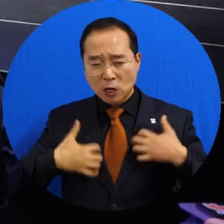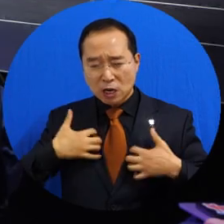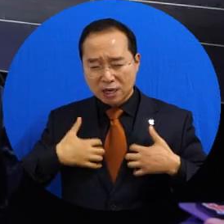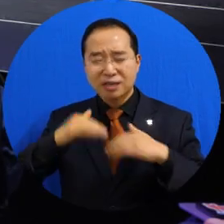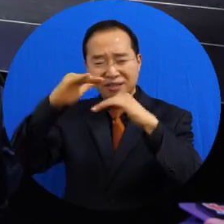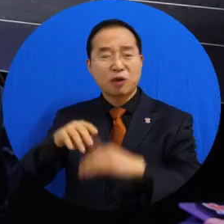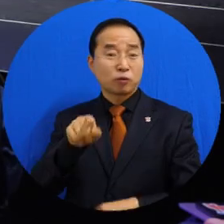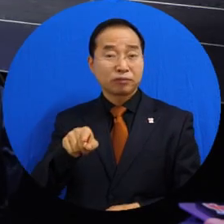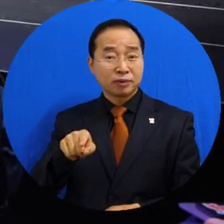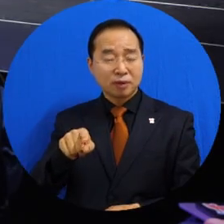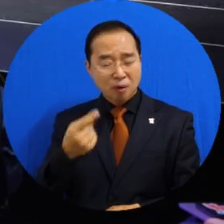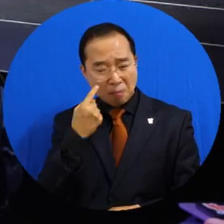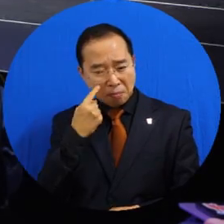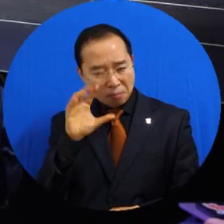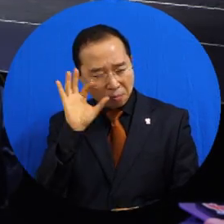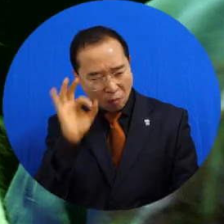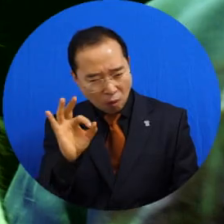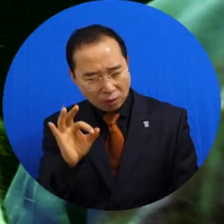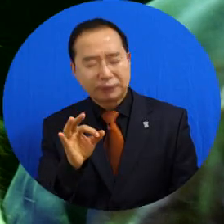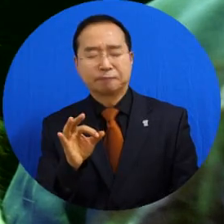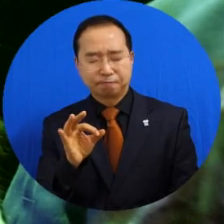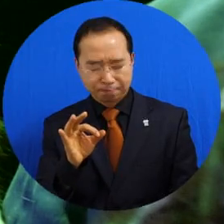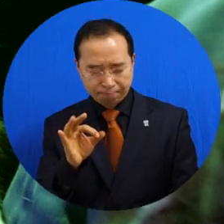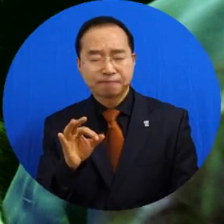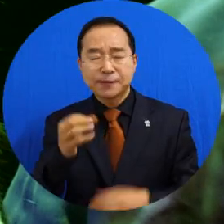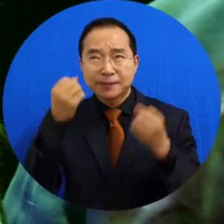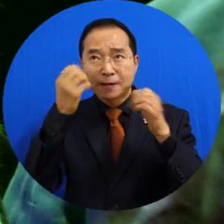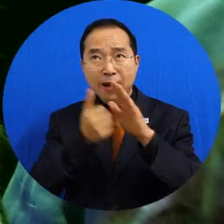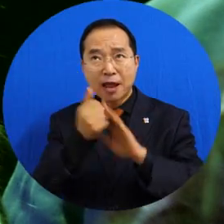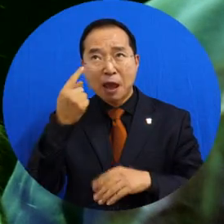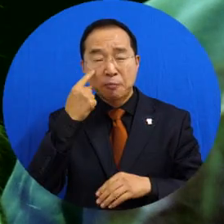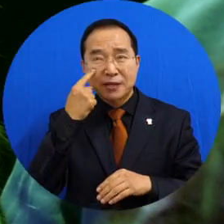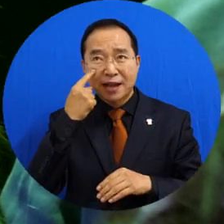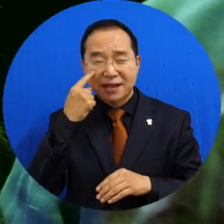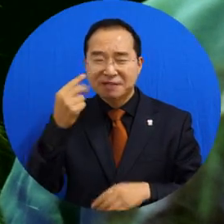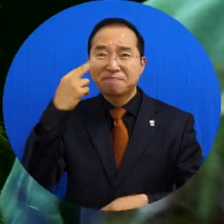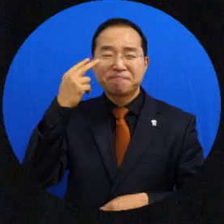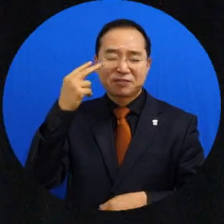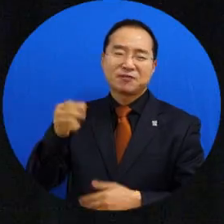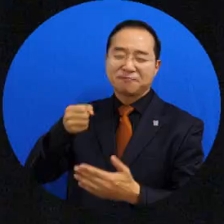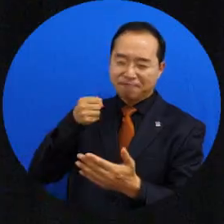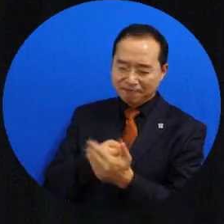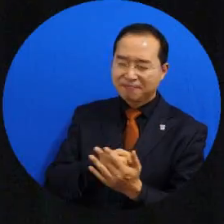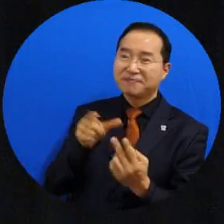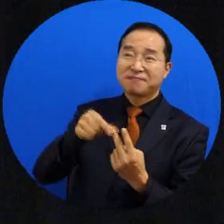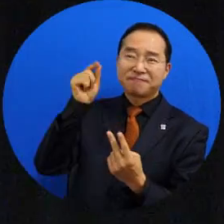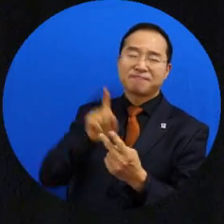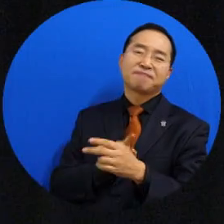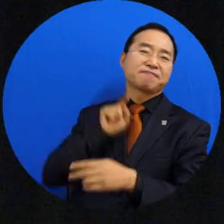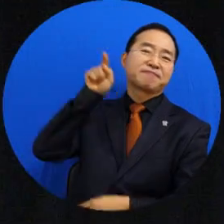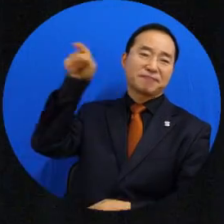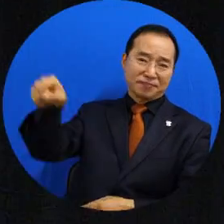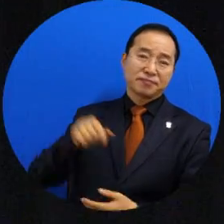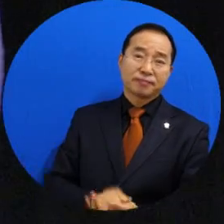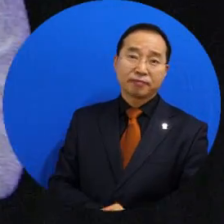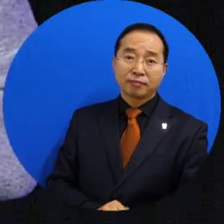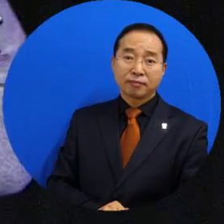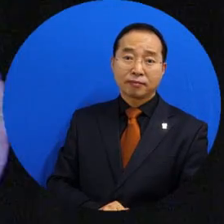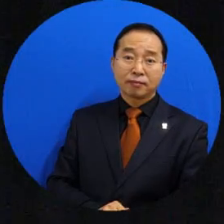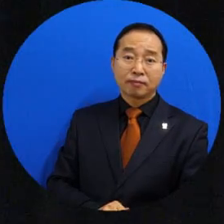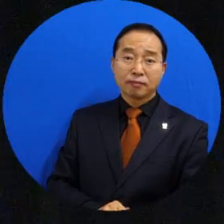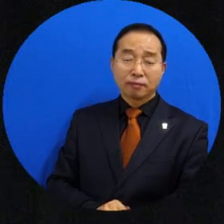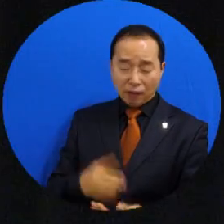그래서 저는 미국을 가기로 택했습니다. 네, 그런 기회가 있고 그런 선택권이 있었다는 건